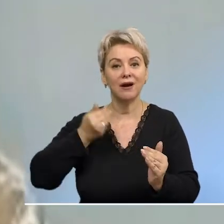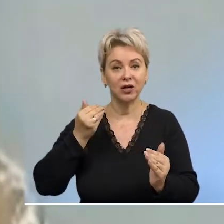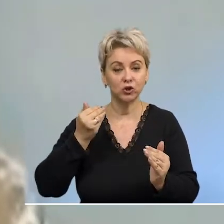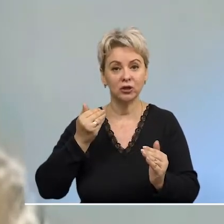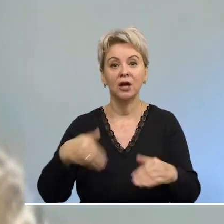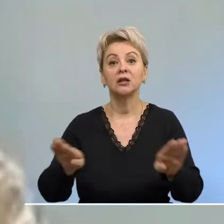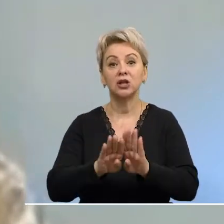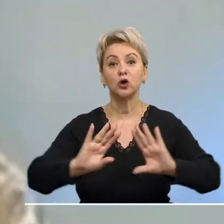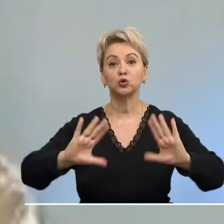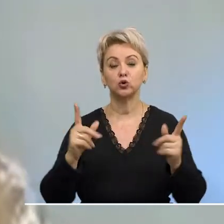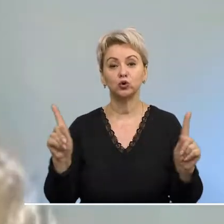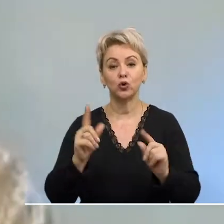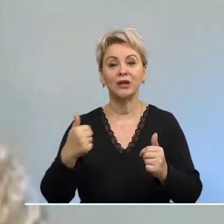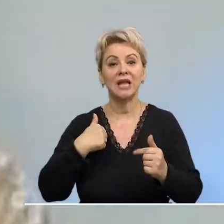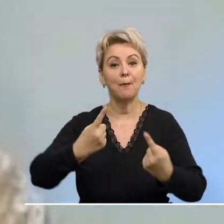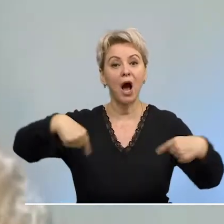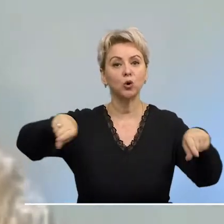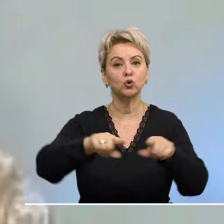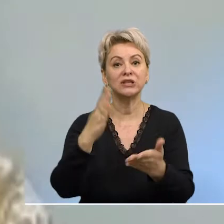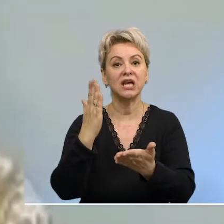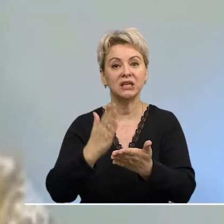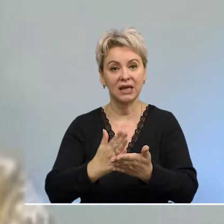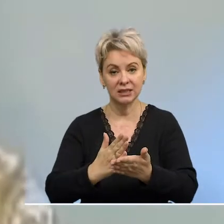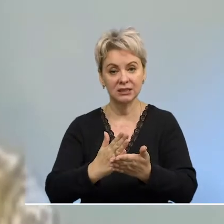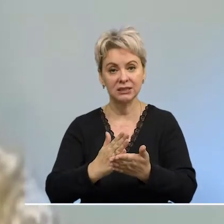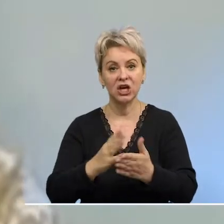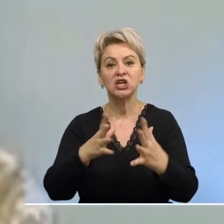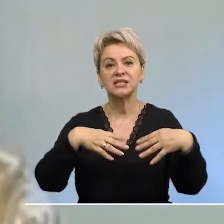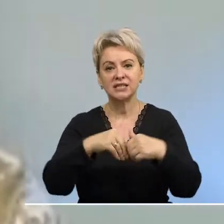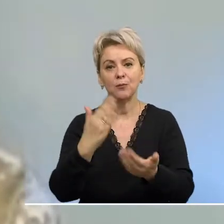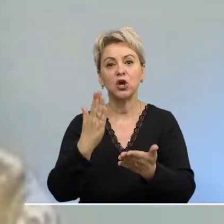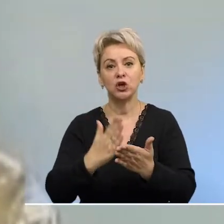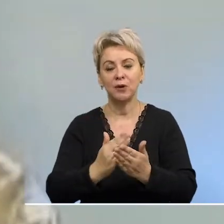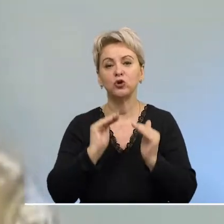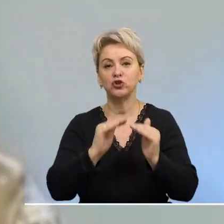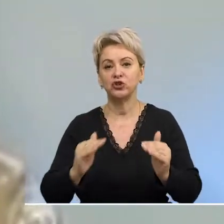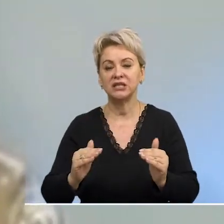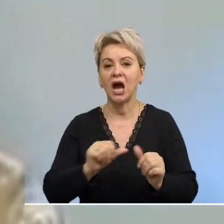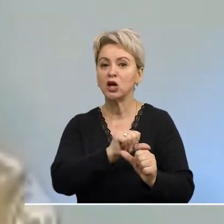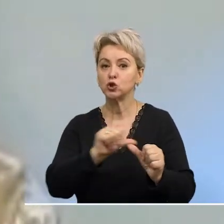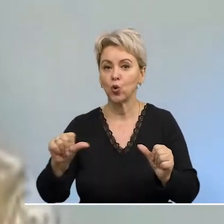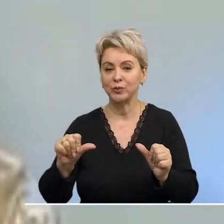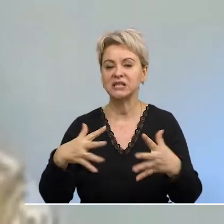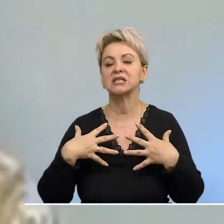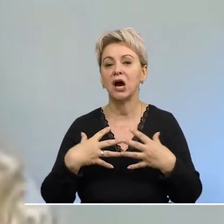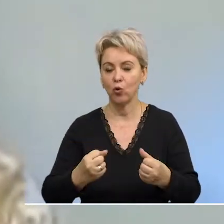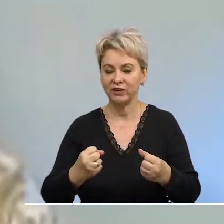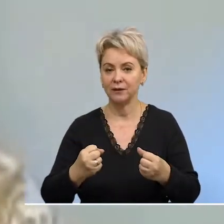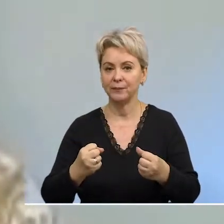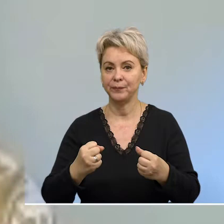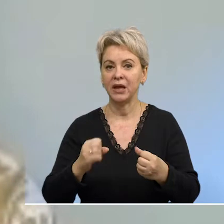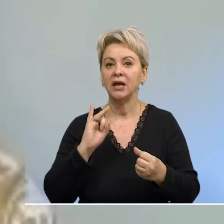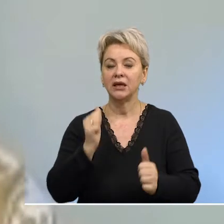раньше. Так случилось, что в моем окружении есть семьи, имеющие детей с особенностями